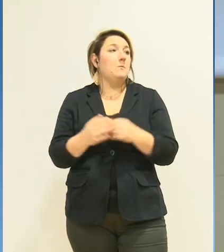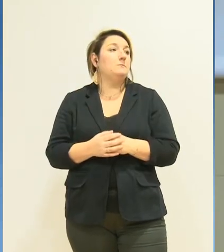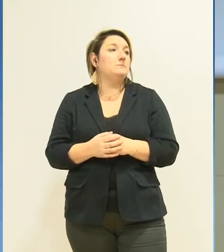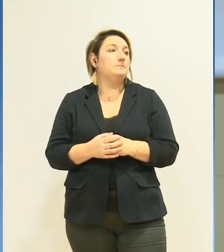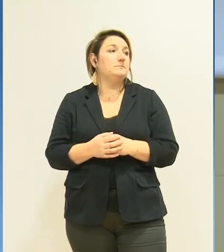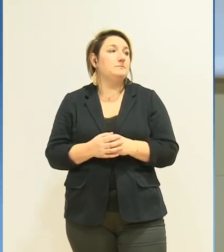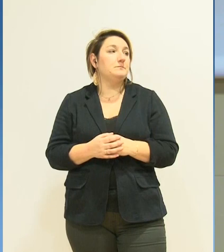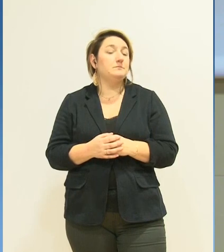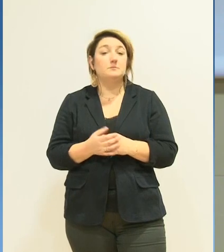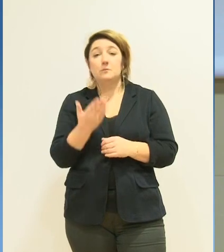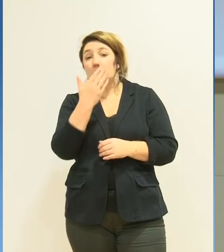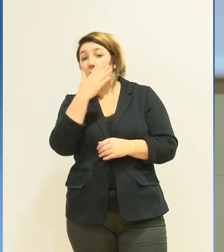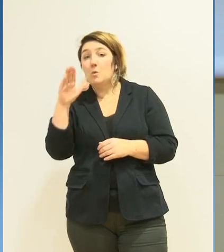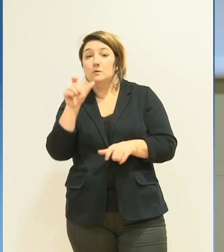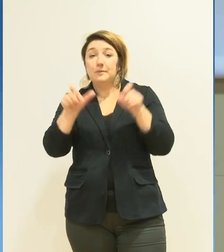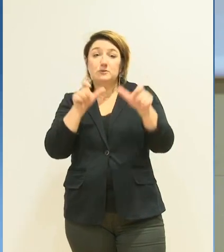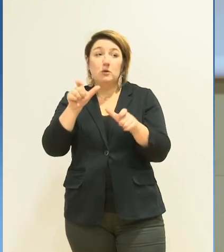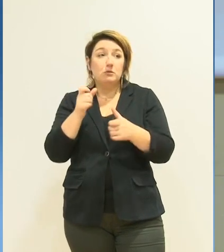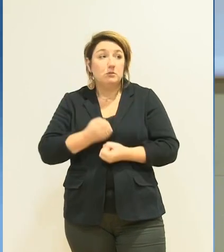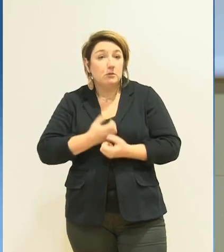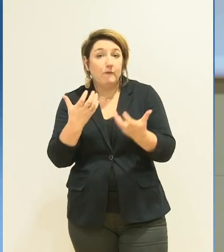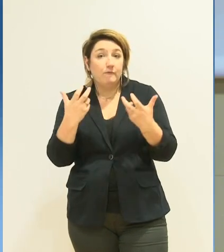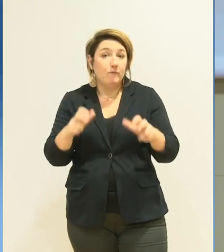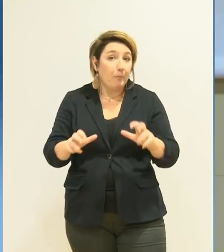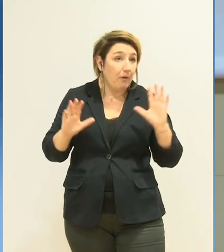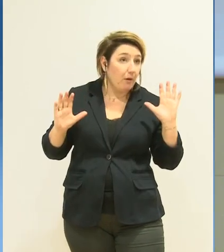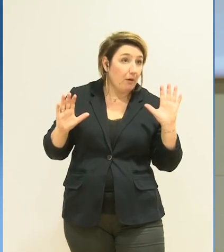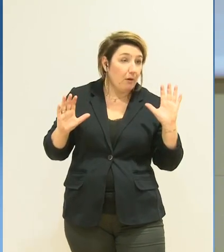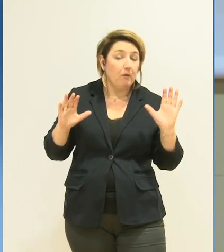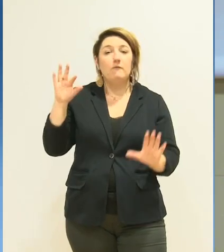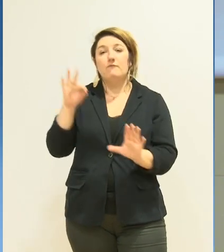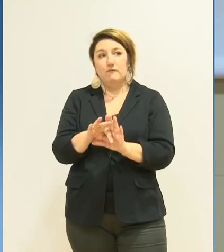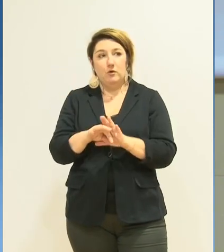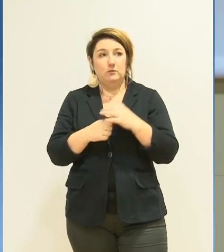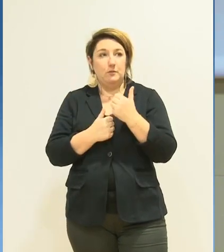s'il n'y a pas d'autres interventions je mets donc on voit